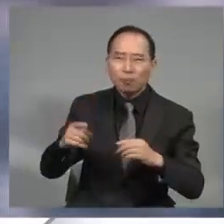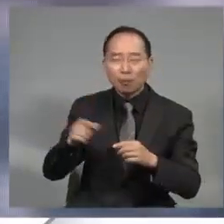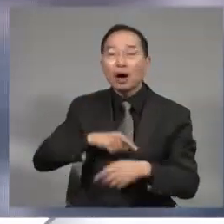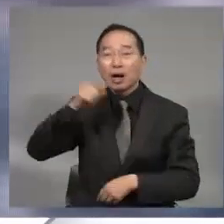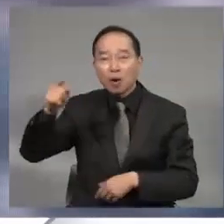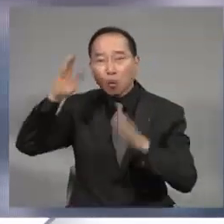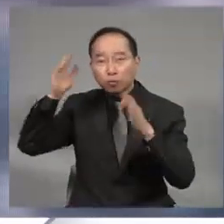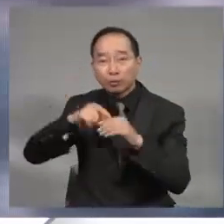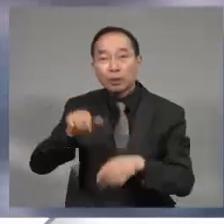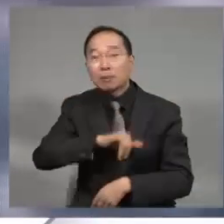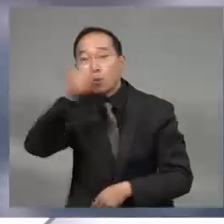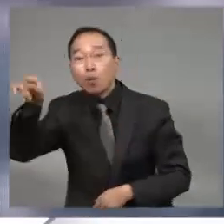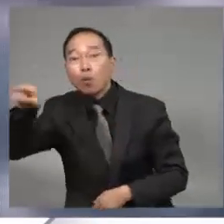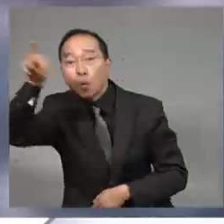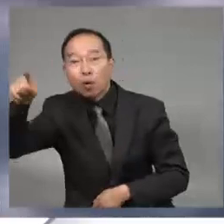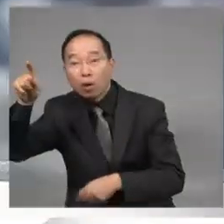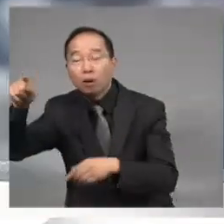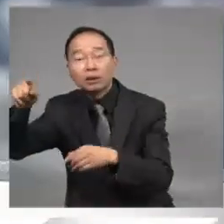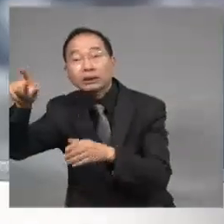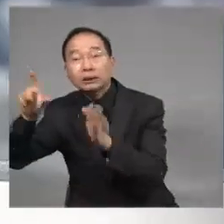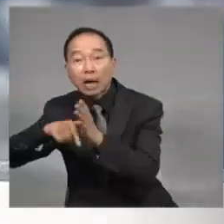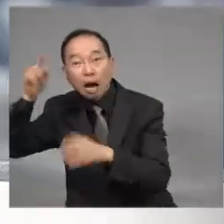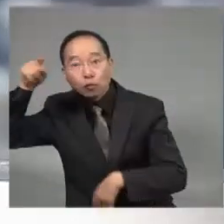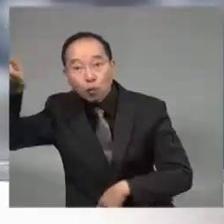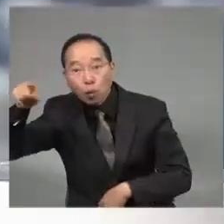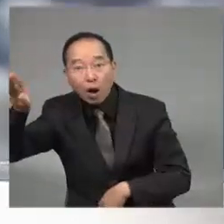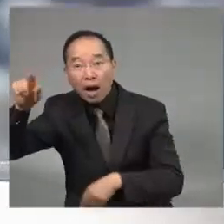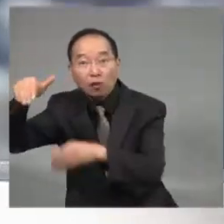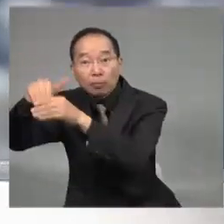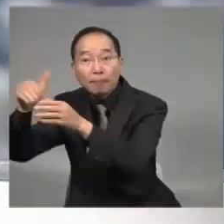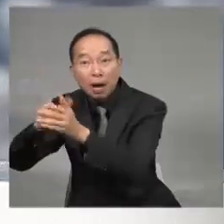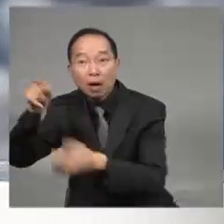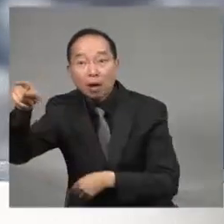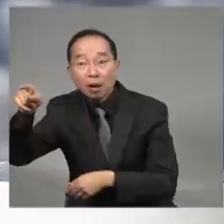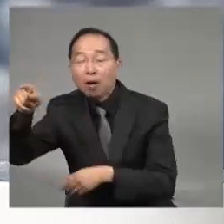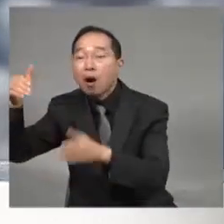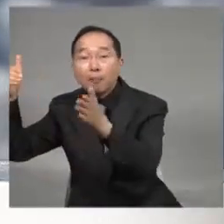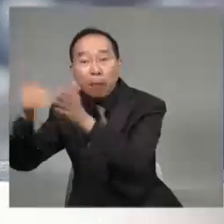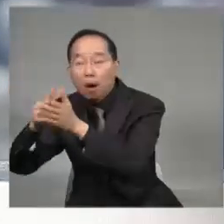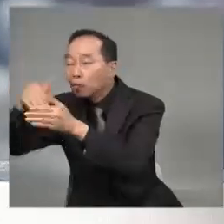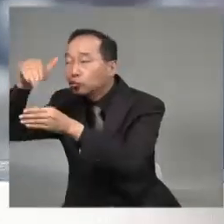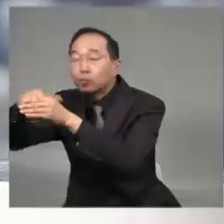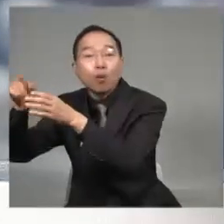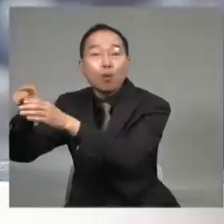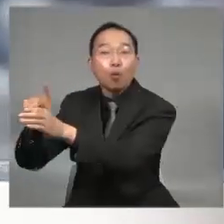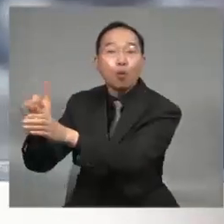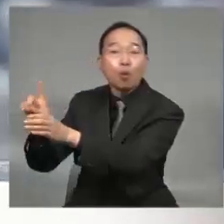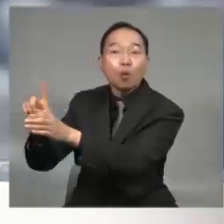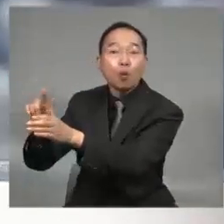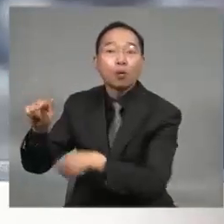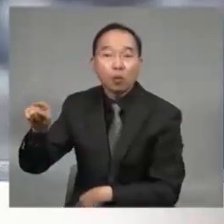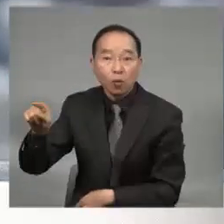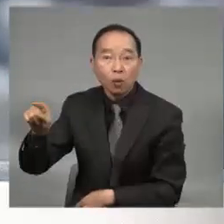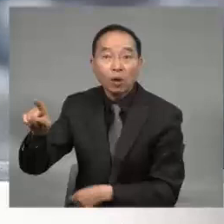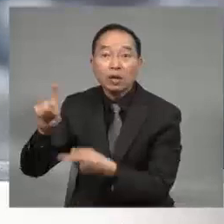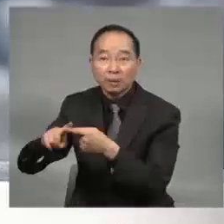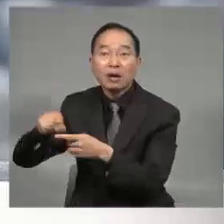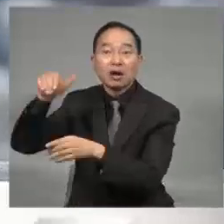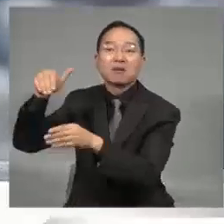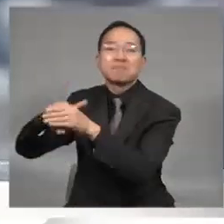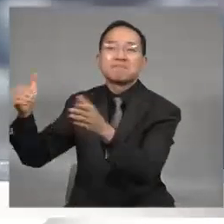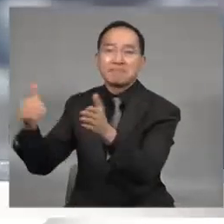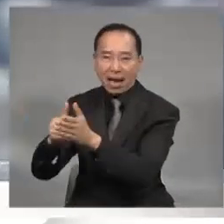될까 궁금해하시는 분들이 또 많으시더라고요. 그렇죠. 그래서 제가 좀 설명을 드리도록 하겠습니다. 네. 재외투표는 투표가 끝난